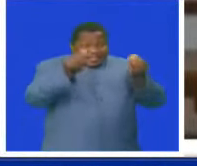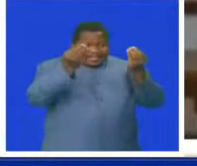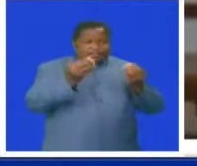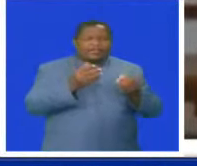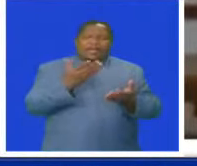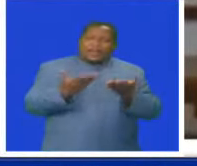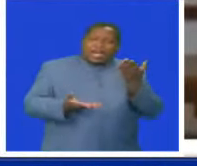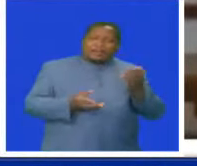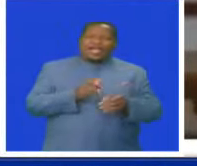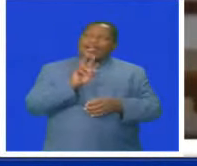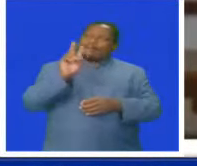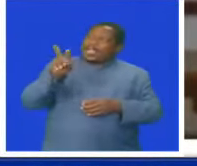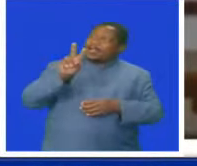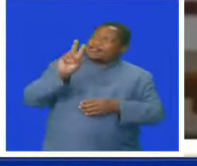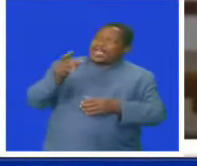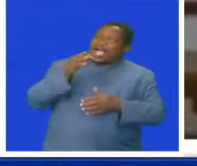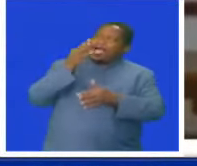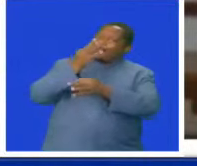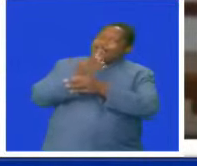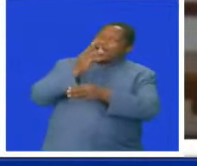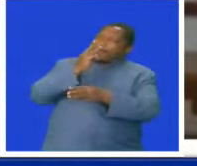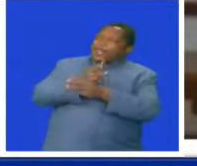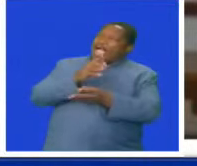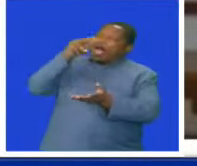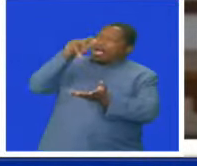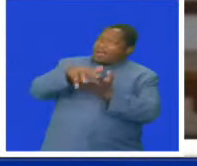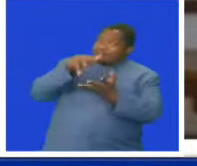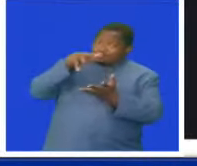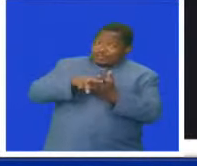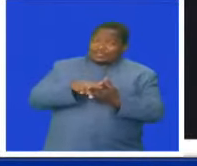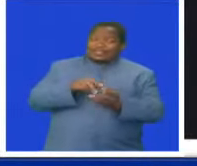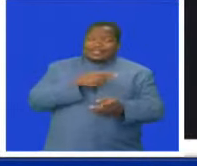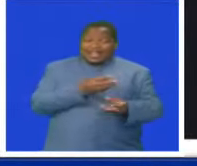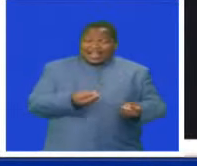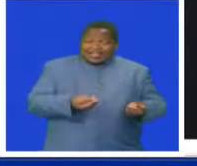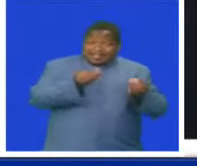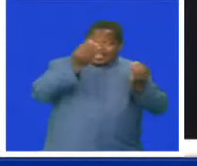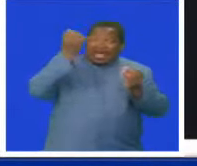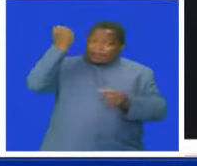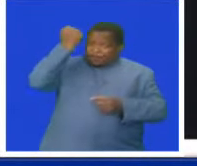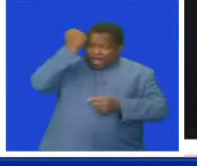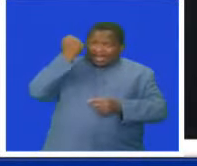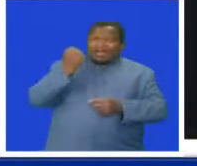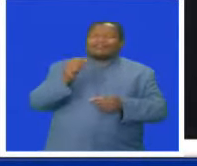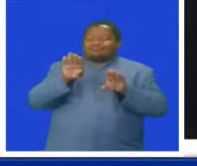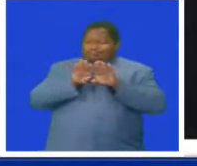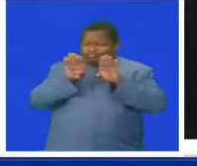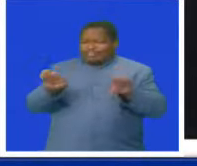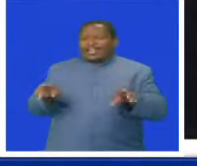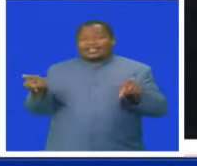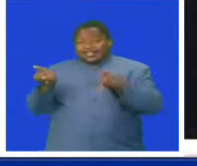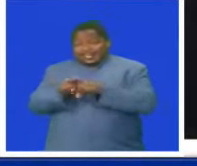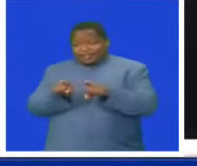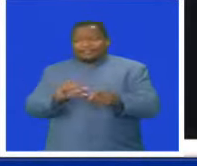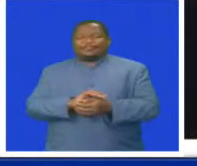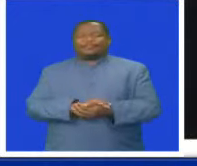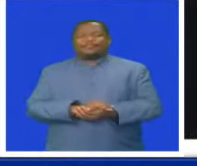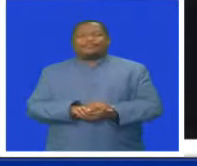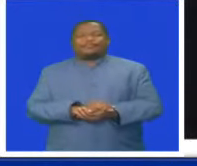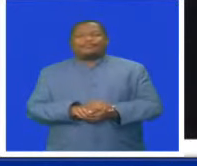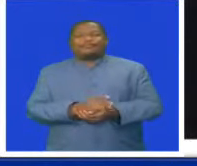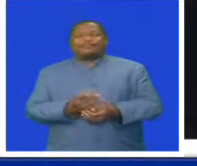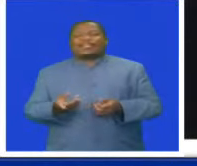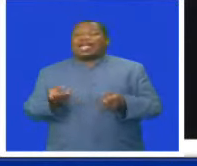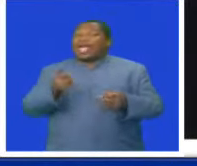ekhaya asemncane naye uye simasa akhulile bese ufuna kuyena. Lokunye lokucukethwa ngombiko ukuthi bobabe solo